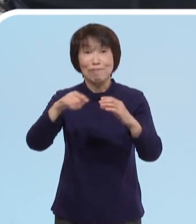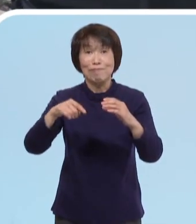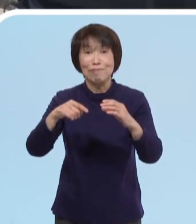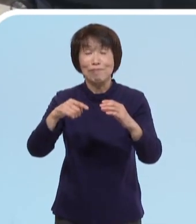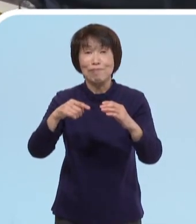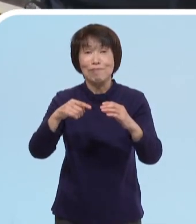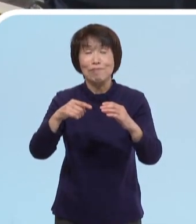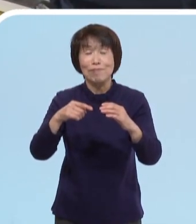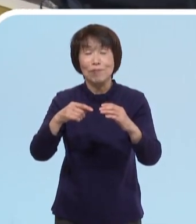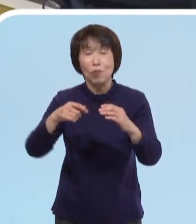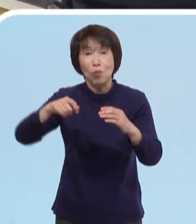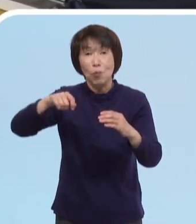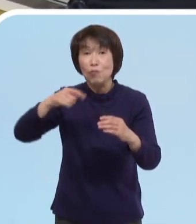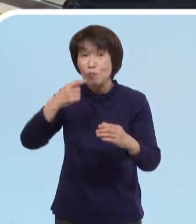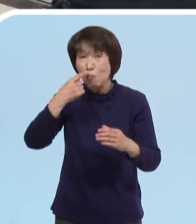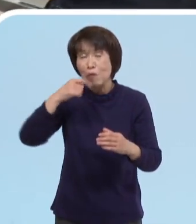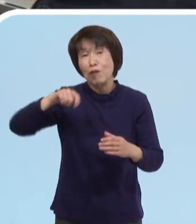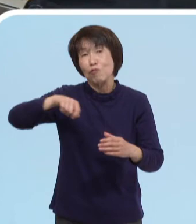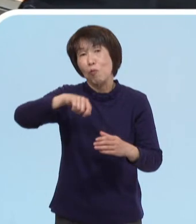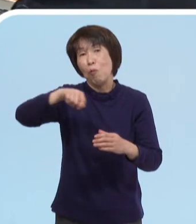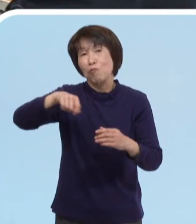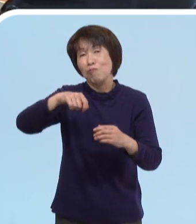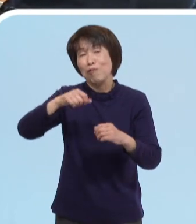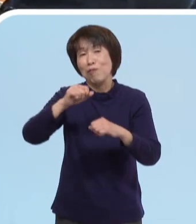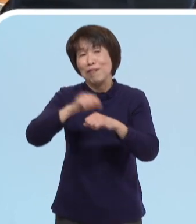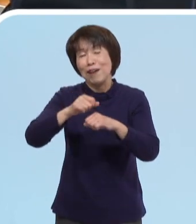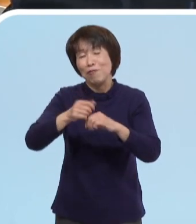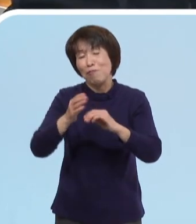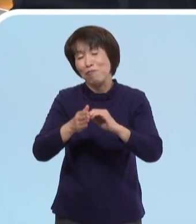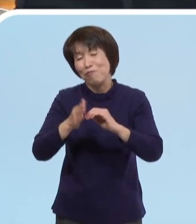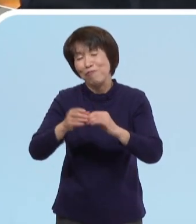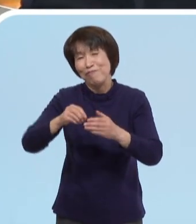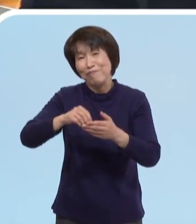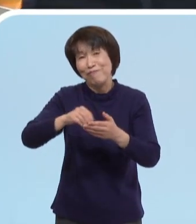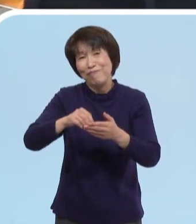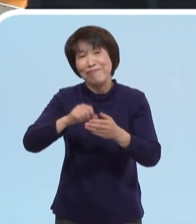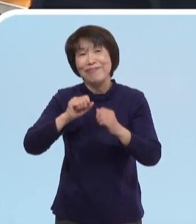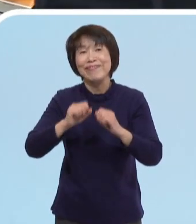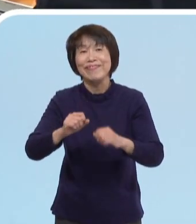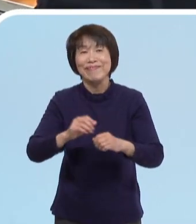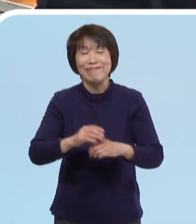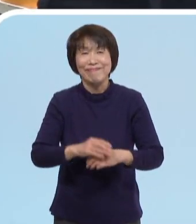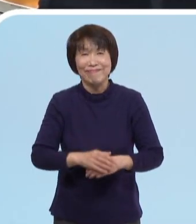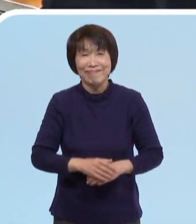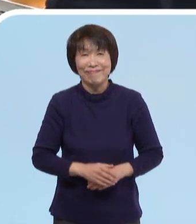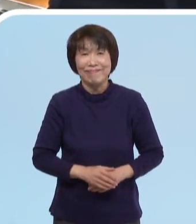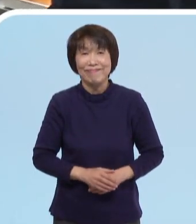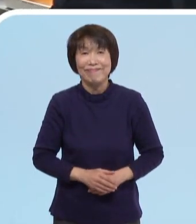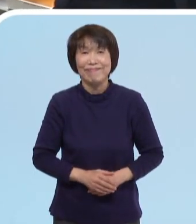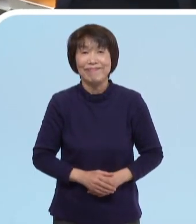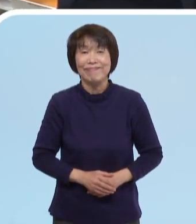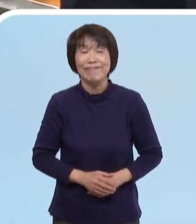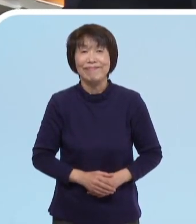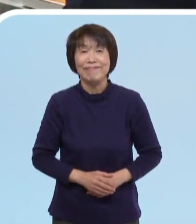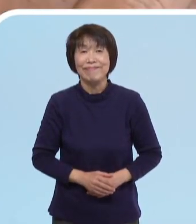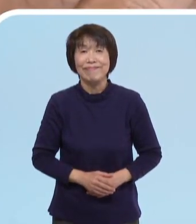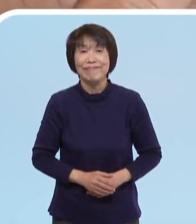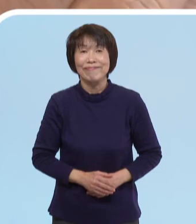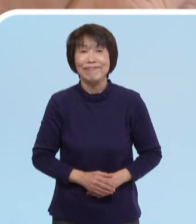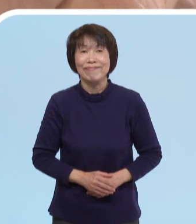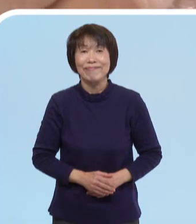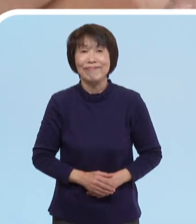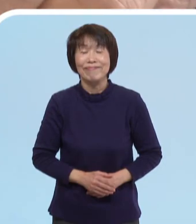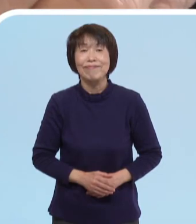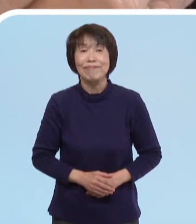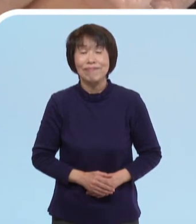ちょっと薬味というんですかね、中のソースを作ったりするのに、こういうニンニクを今からおろすんです。 これは